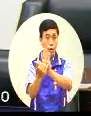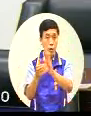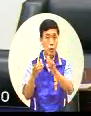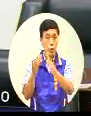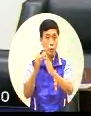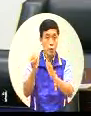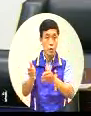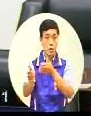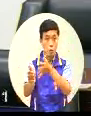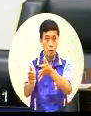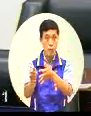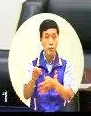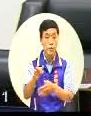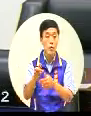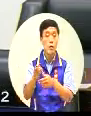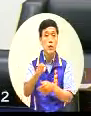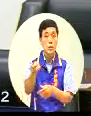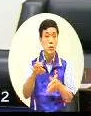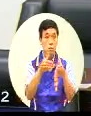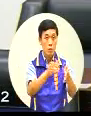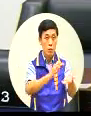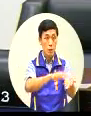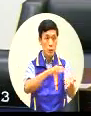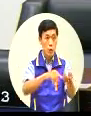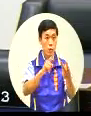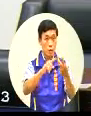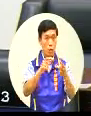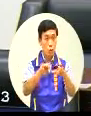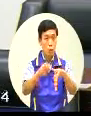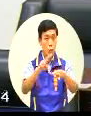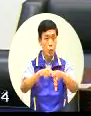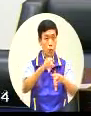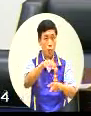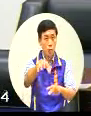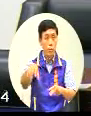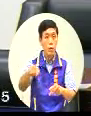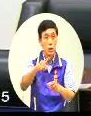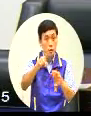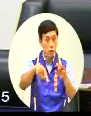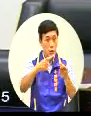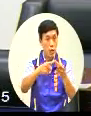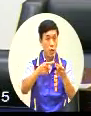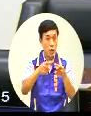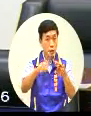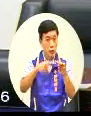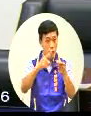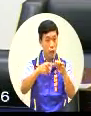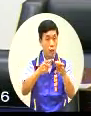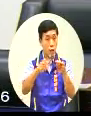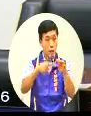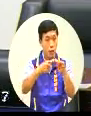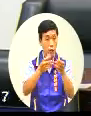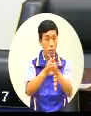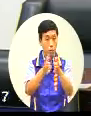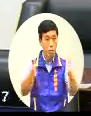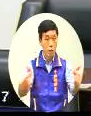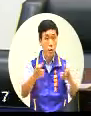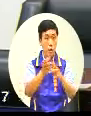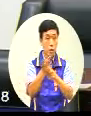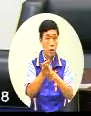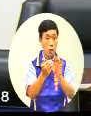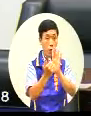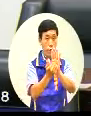了哈。你们对医院或者对这种公共场所，你们一年定期几次的安检？就消防安检，来 局长回